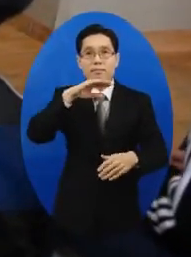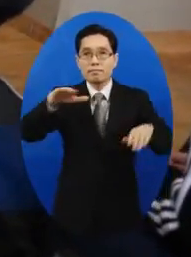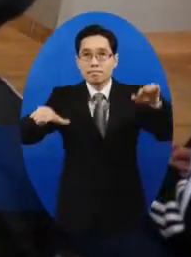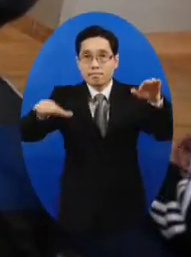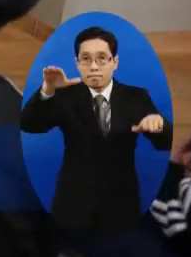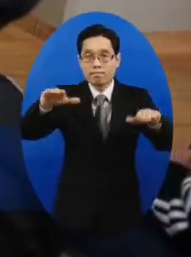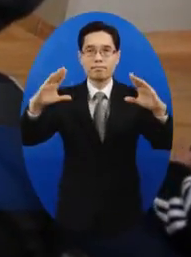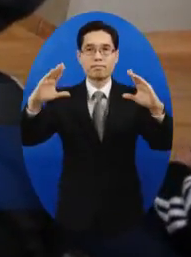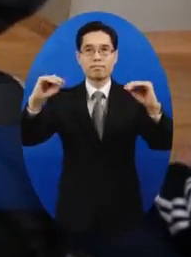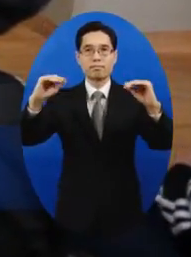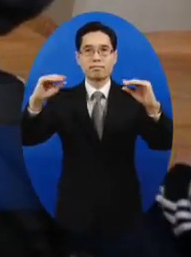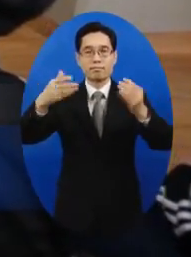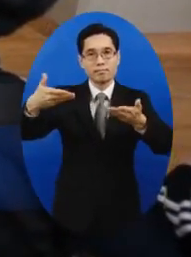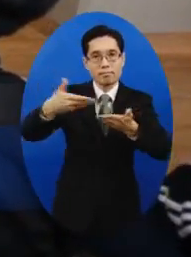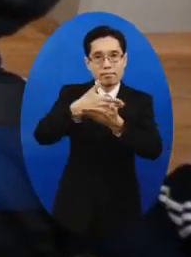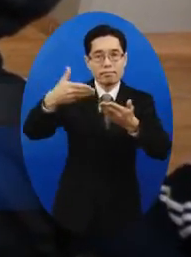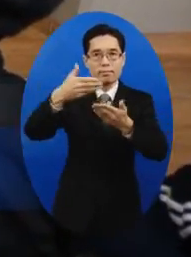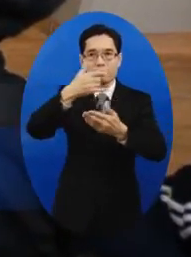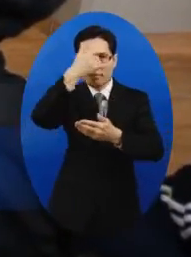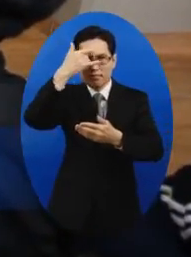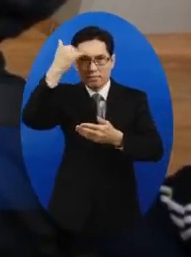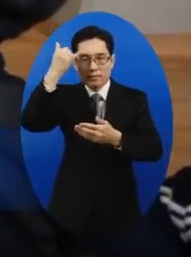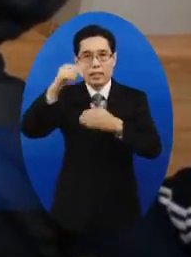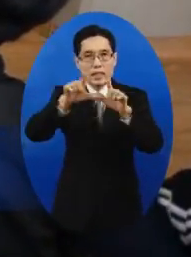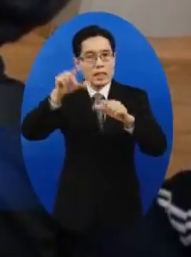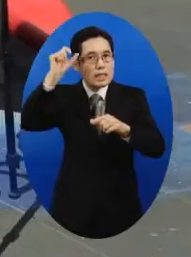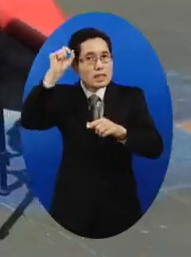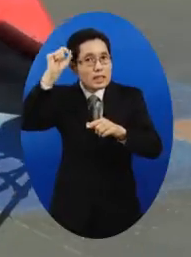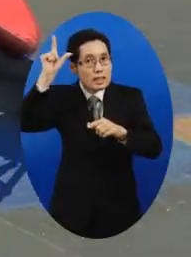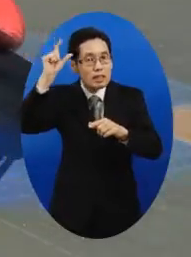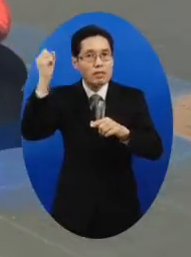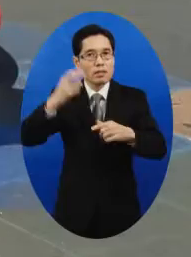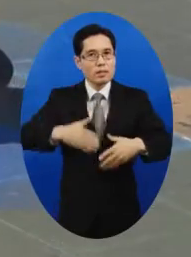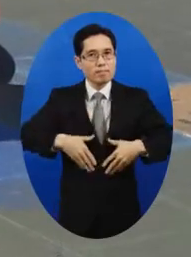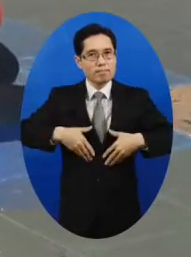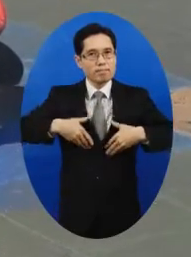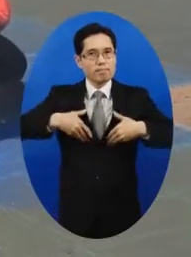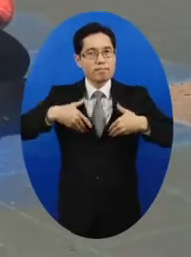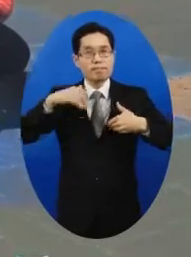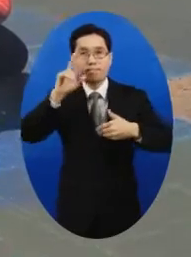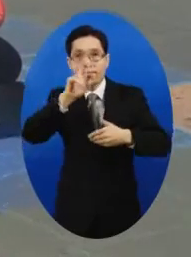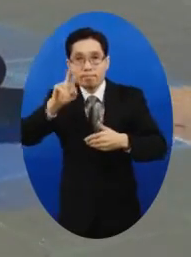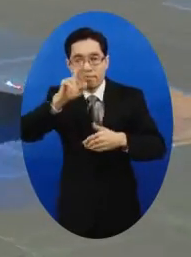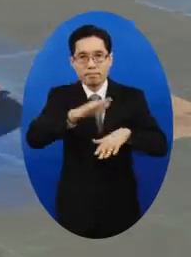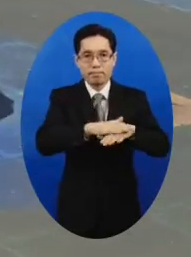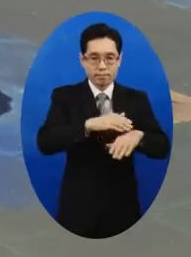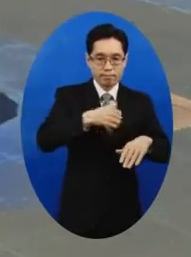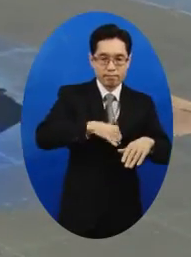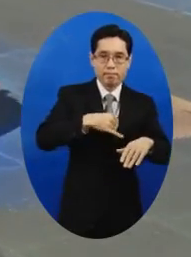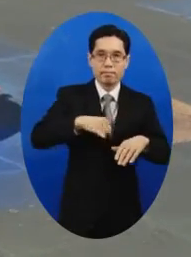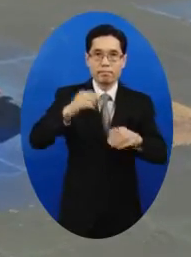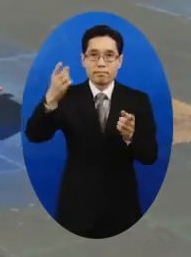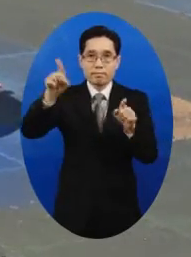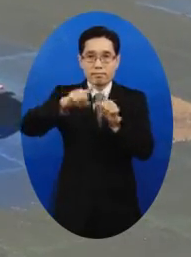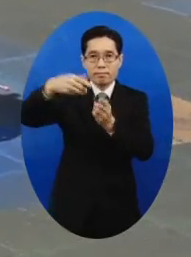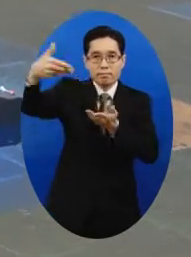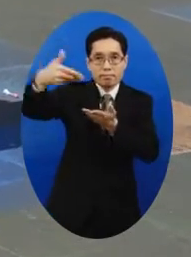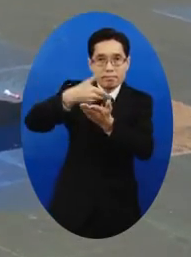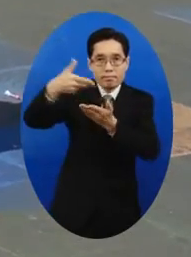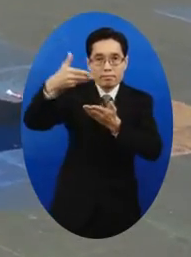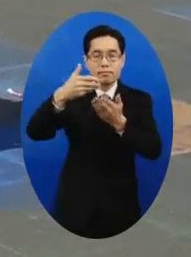또한 세대간 소통을 확대하고 조부모의 풍부한 삶의 지혜와 따뜻한 정을 손자 손녀와 나누도록